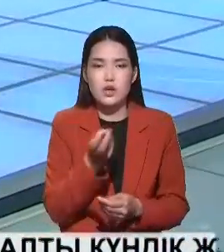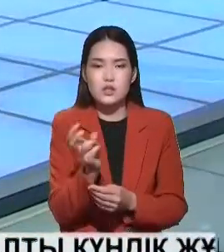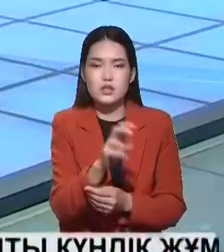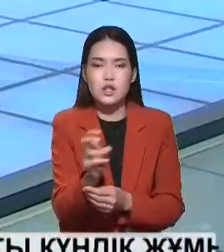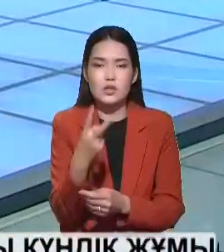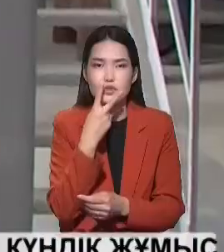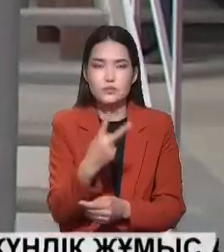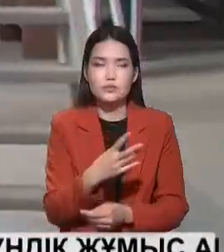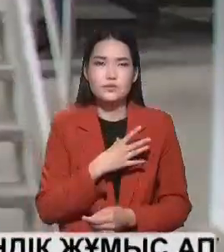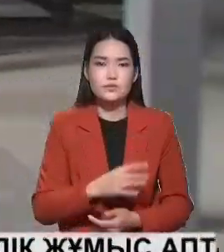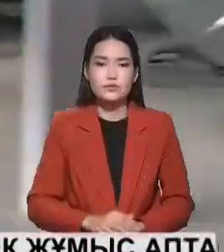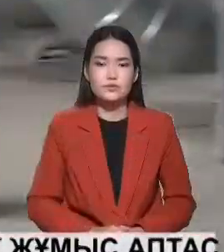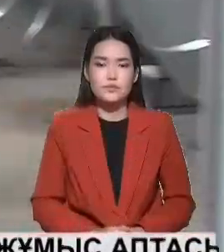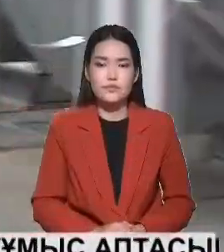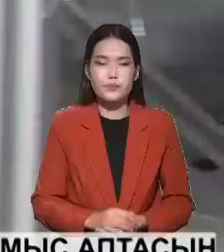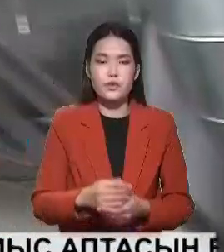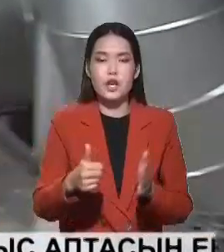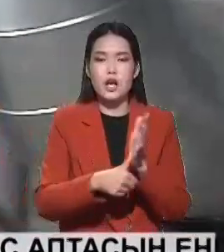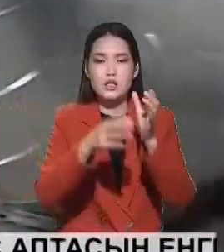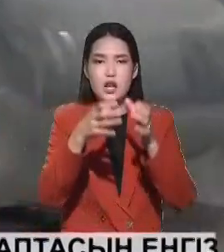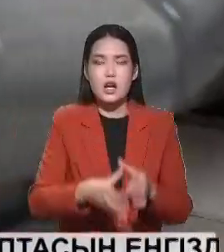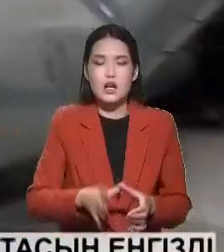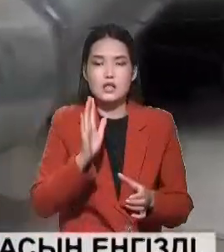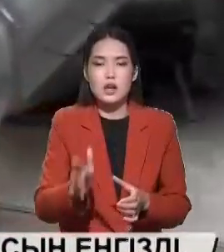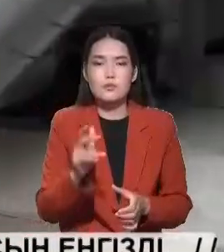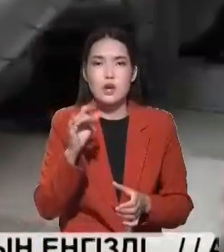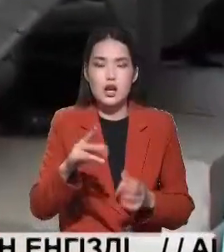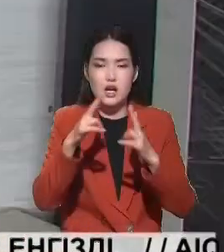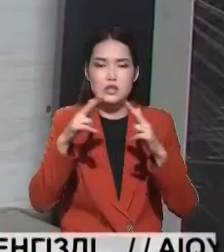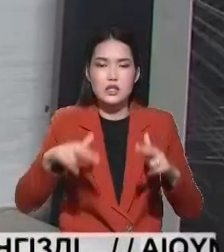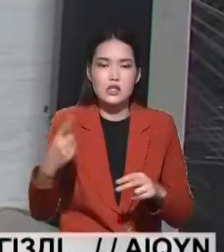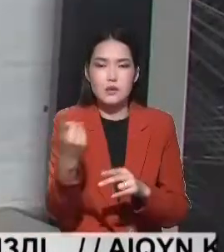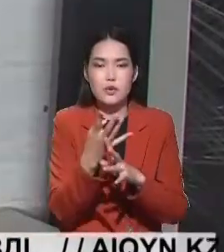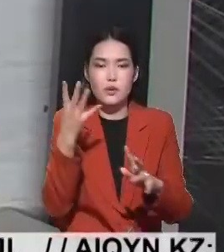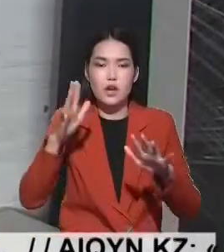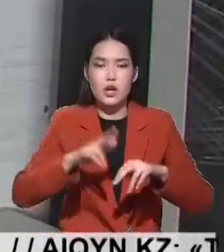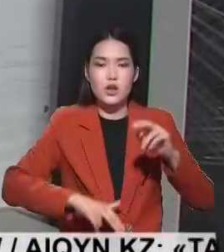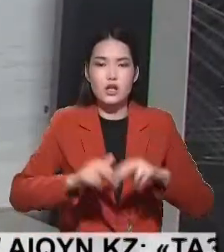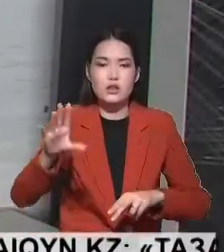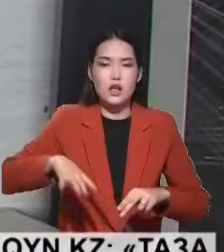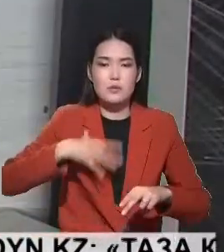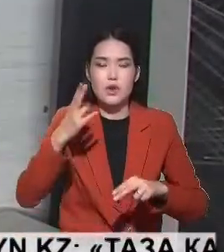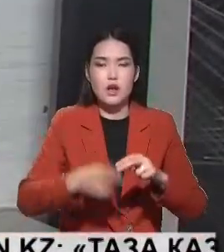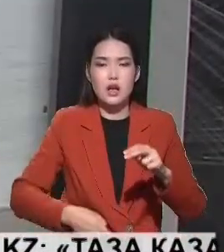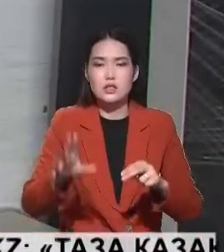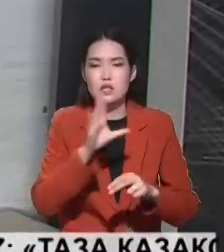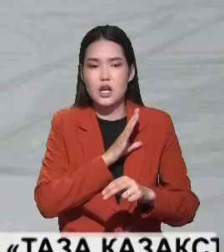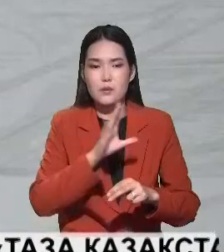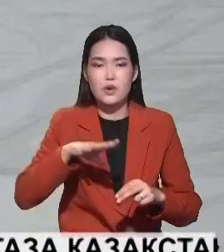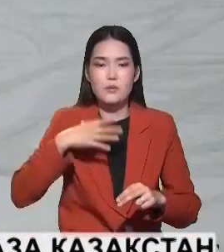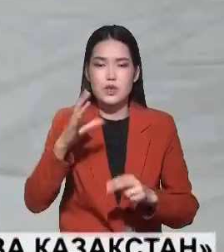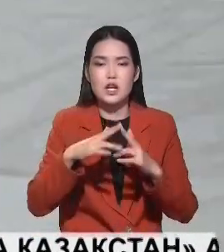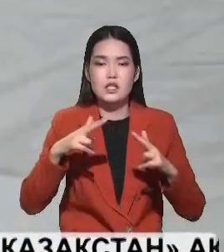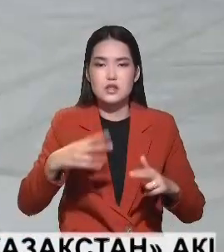кездесті. 6 қазандығы бар Тұран газ жылу станциясының бірінші кезектегі құрылысы былтыр аяқталған болатын. Биыл станцияның